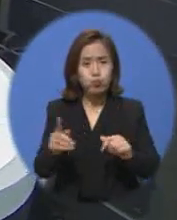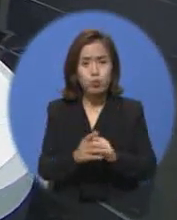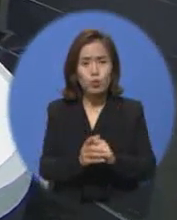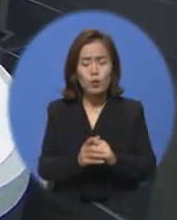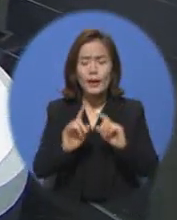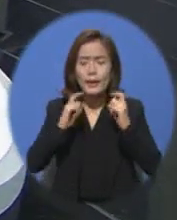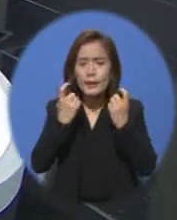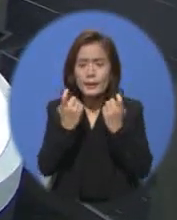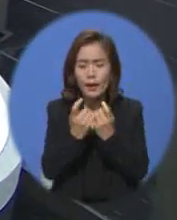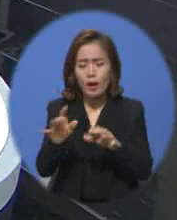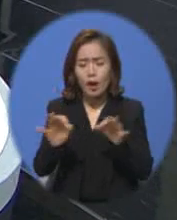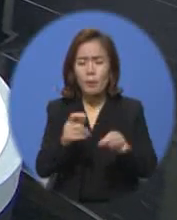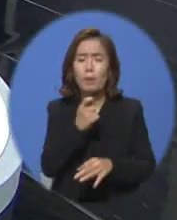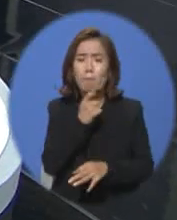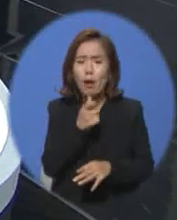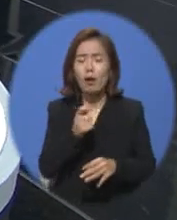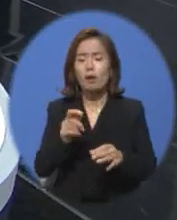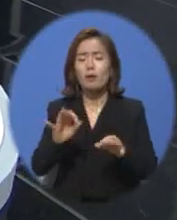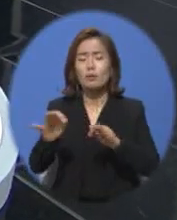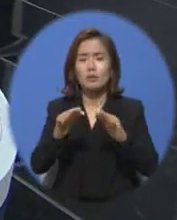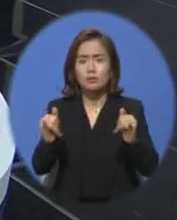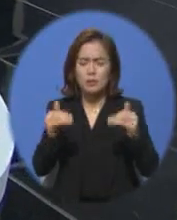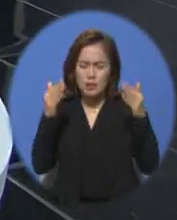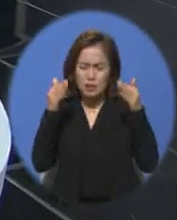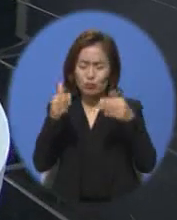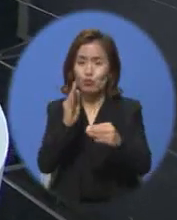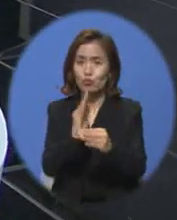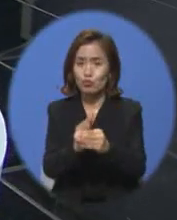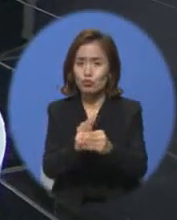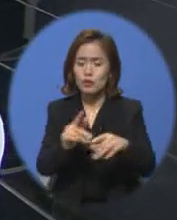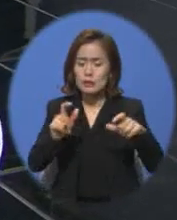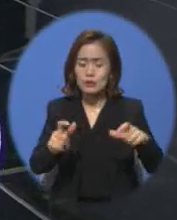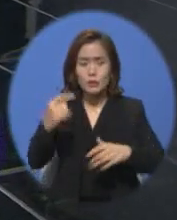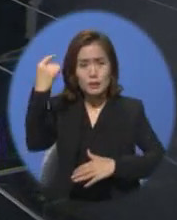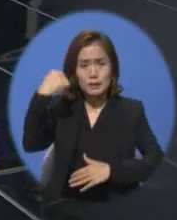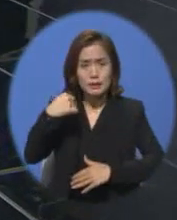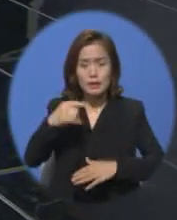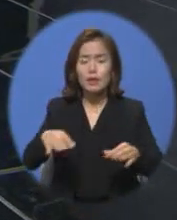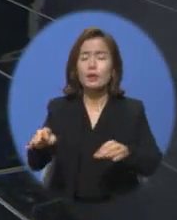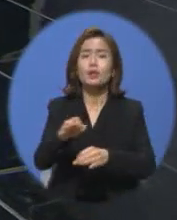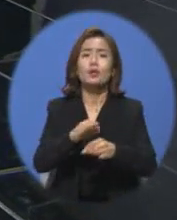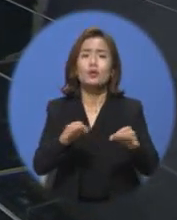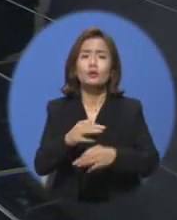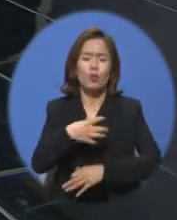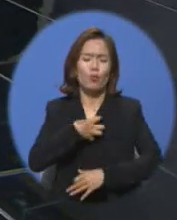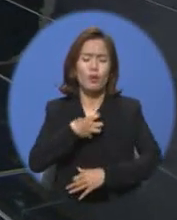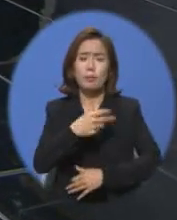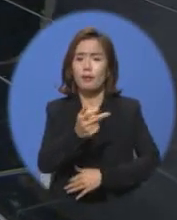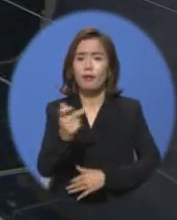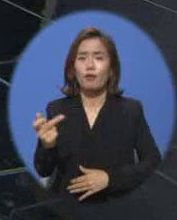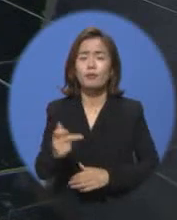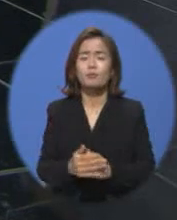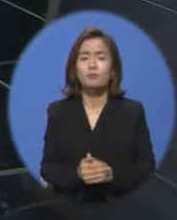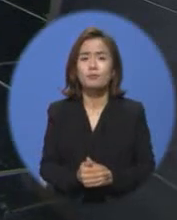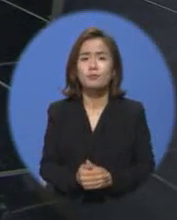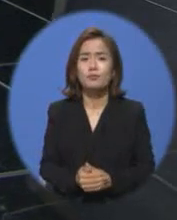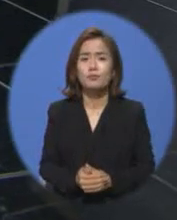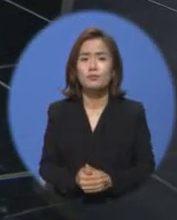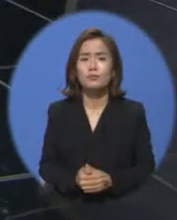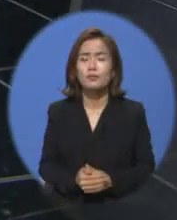자영업자와 소규모사업자가집중된지역산업구조를고려할때, 이지역이느끼는경제위기감은 상당합니다